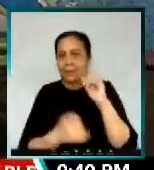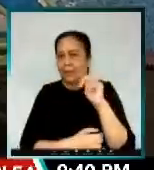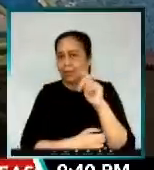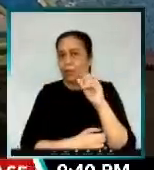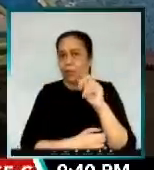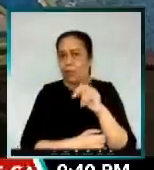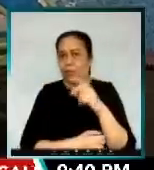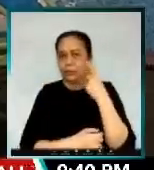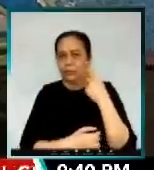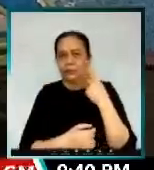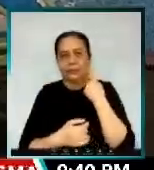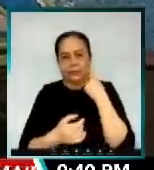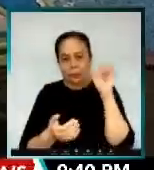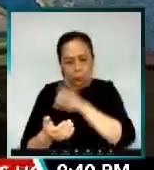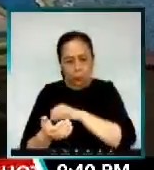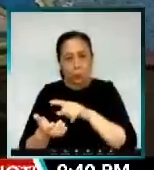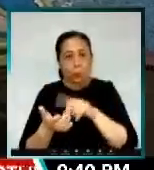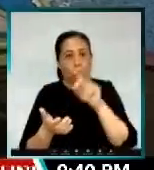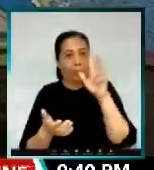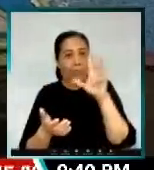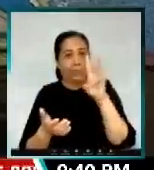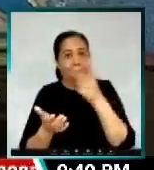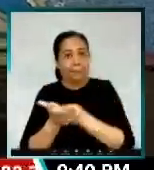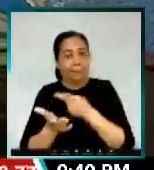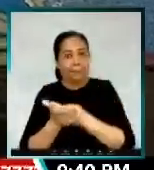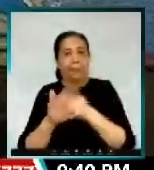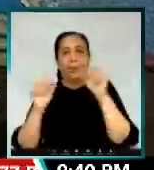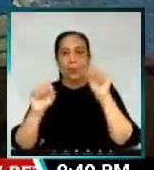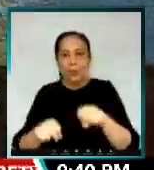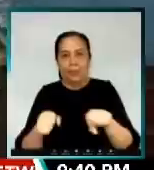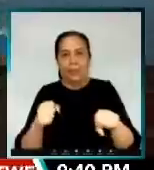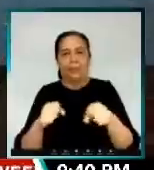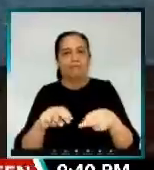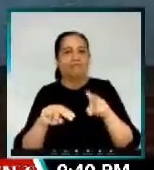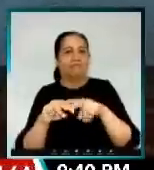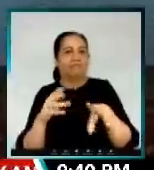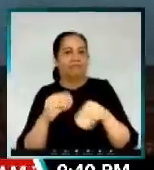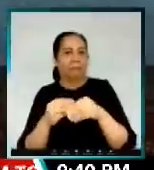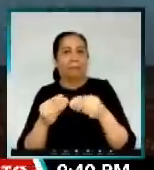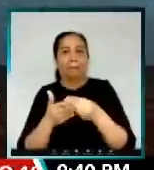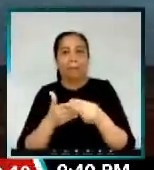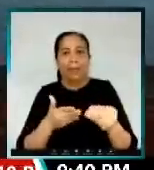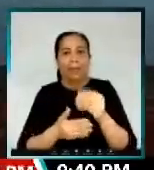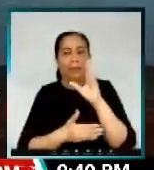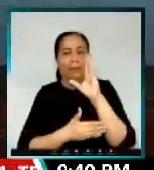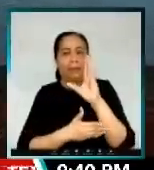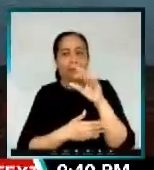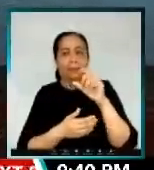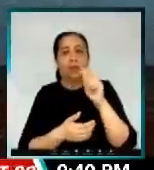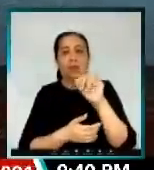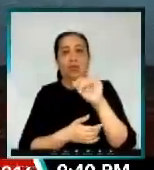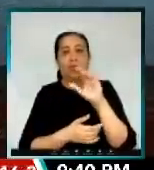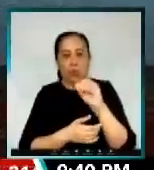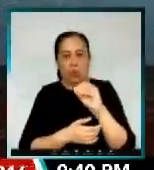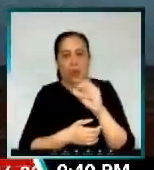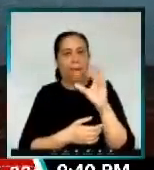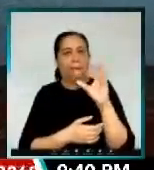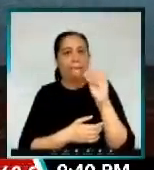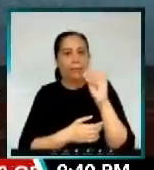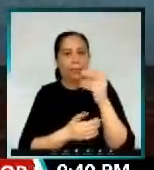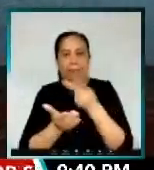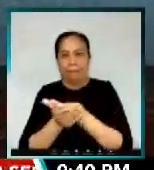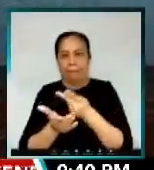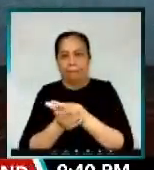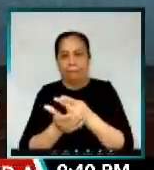kanina na 136 pesos. Pwede pa tayong magdagdag at bumili ng 5 supot ng tuyo sa halagang 50 pesos. Gayun din